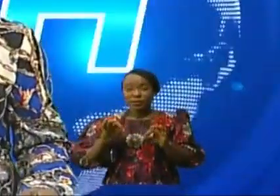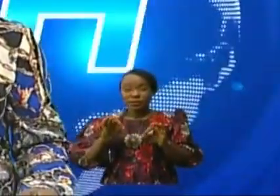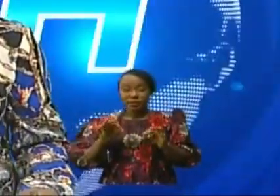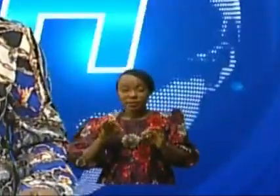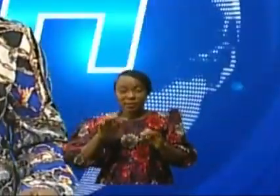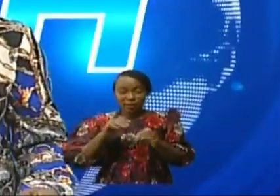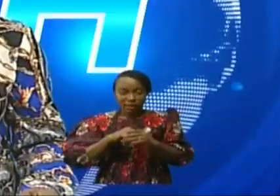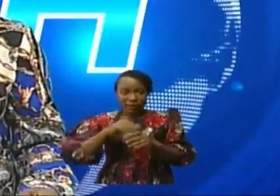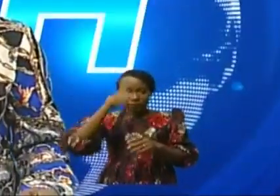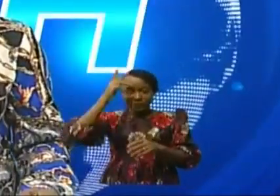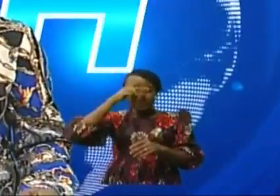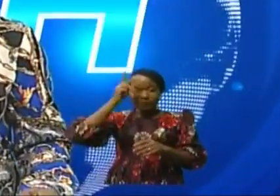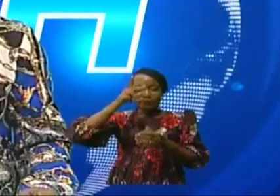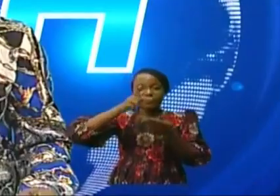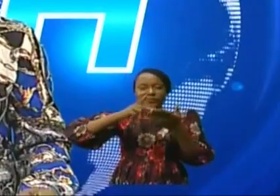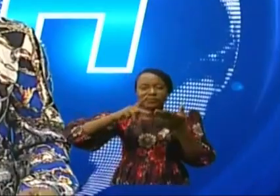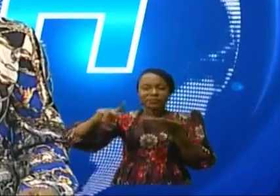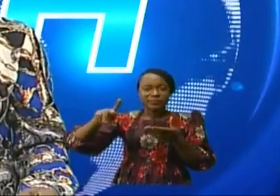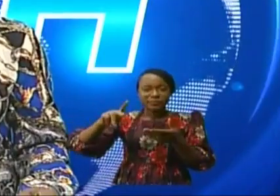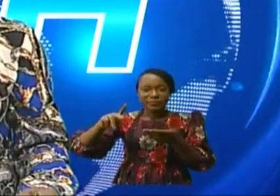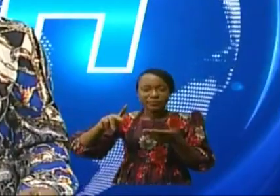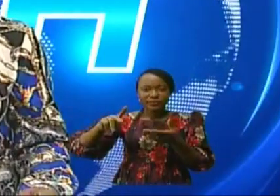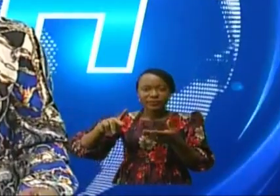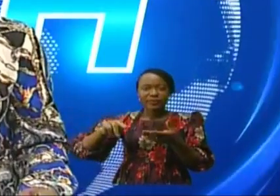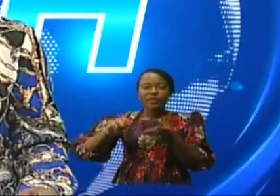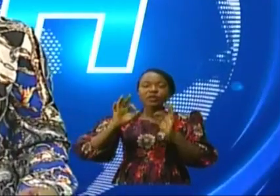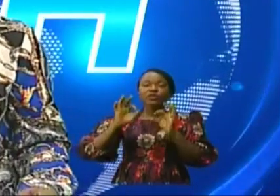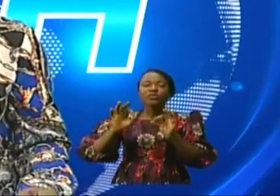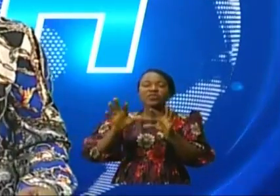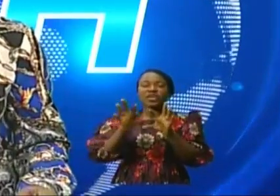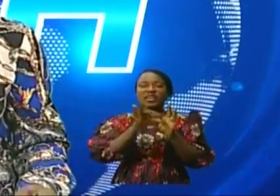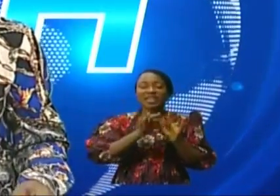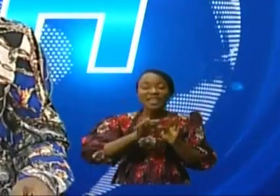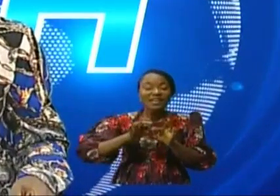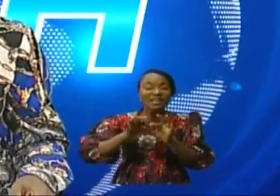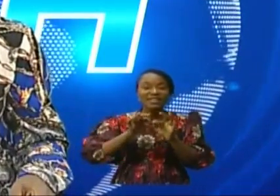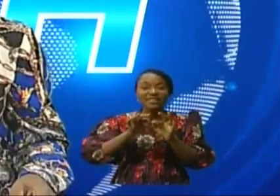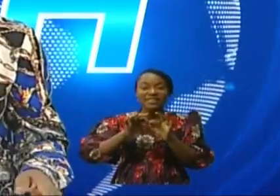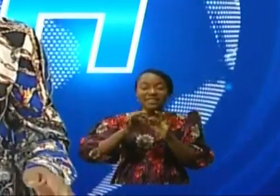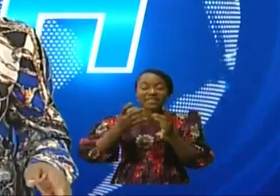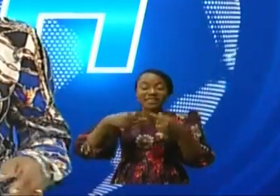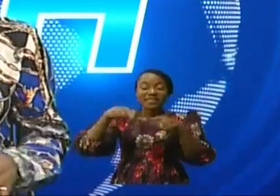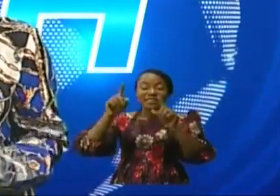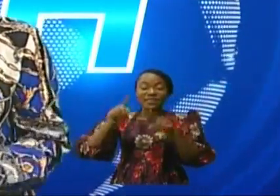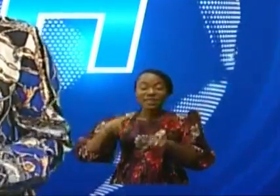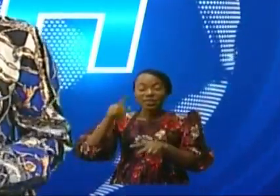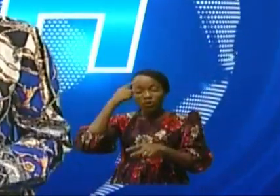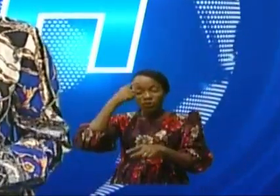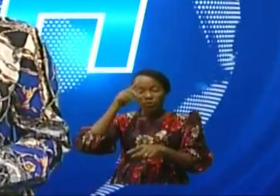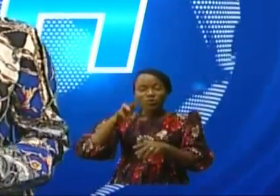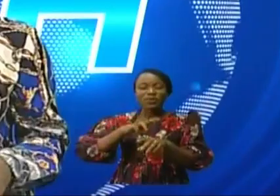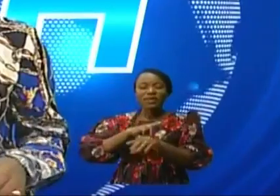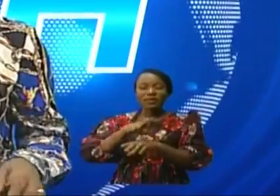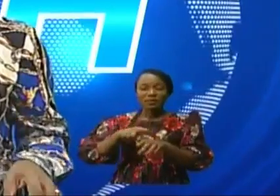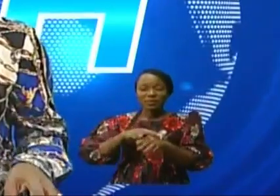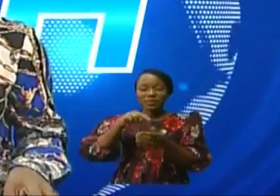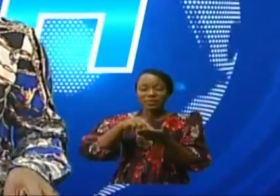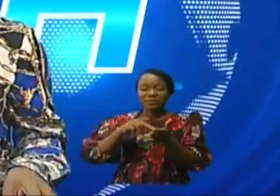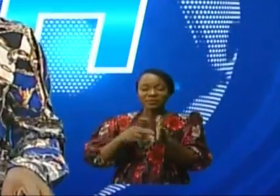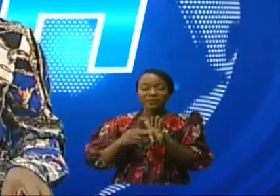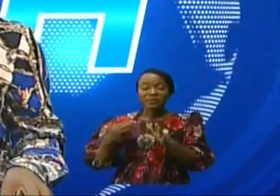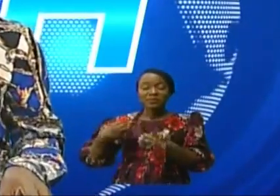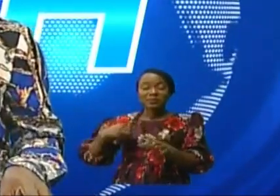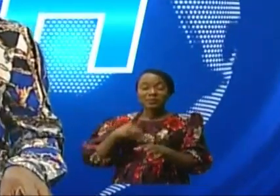politique, il s'agit du parti politique dénommé Nouvelle Alliance des Générations pour la République. Ce nouveau parti, membre de l'Union Sacrée, a